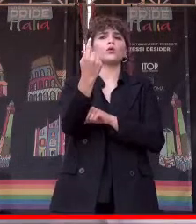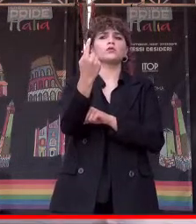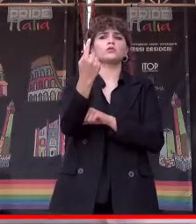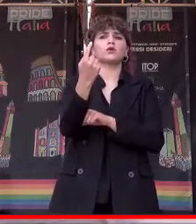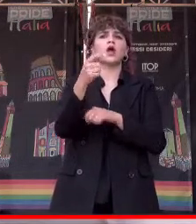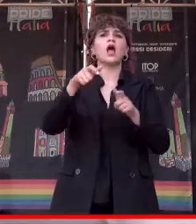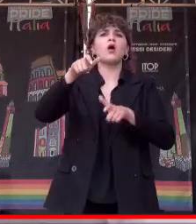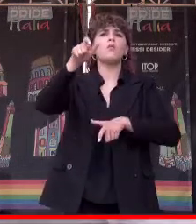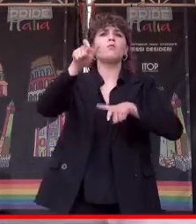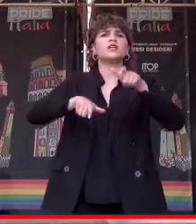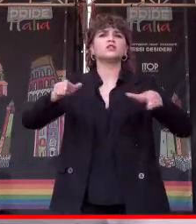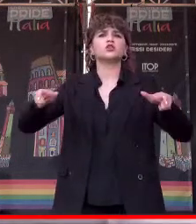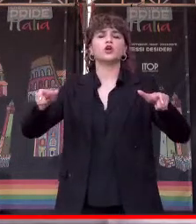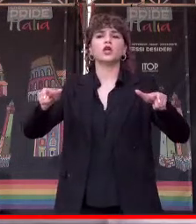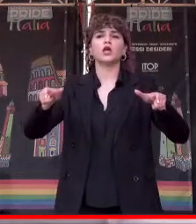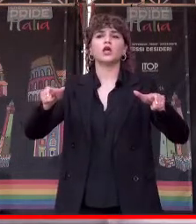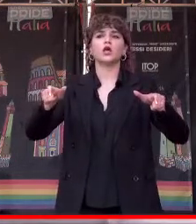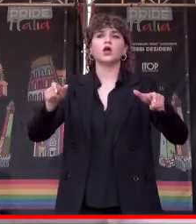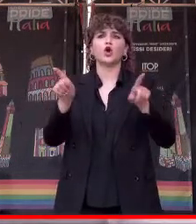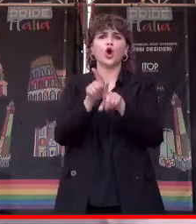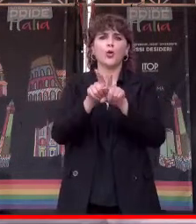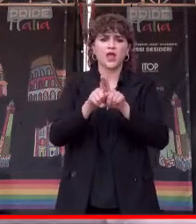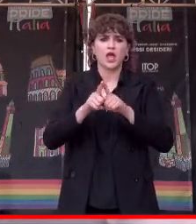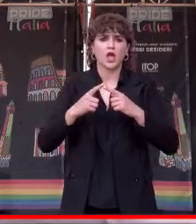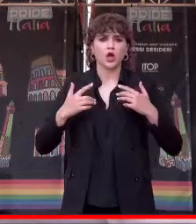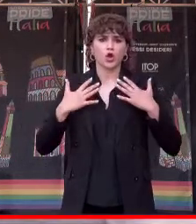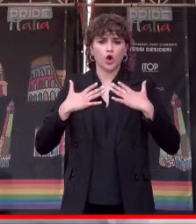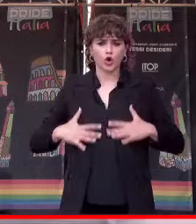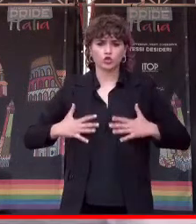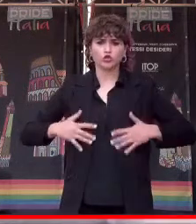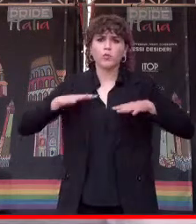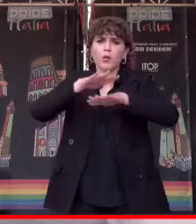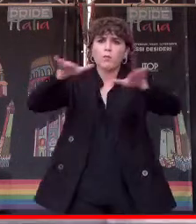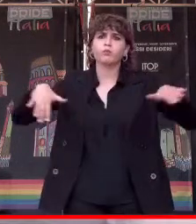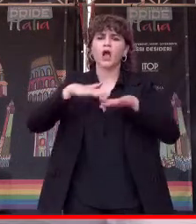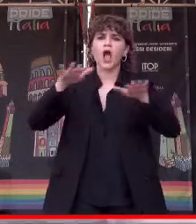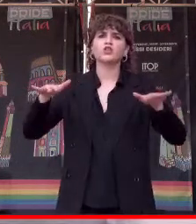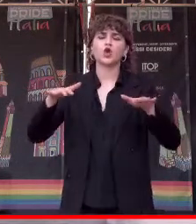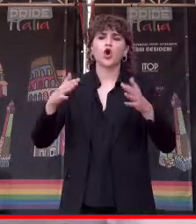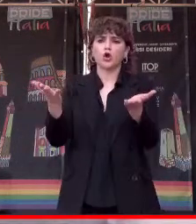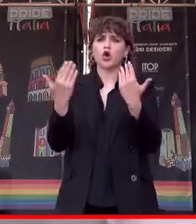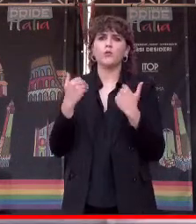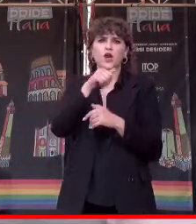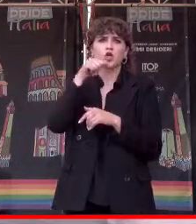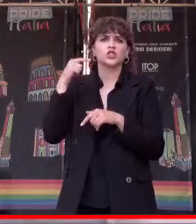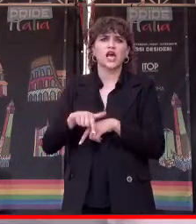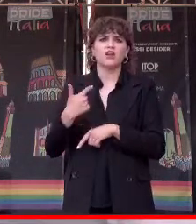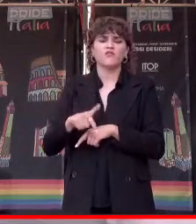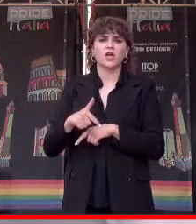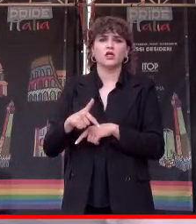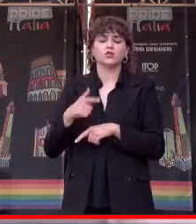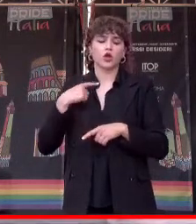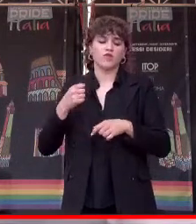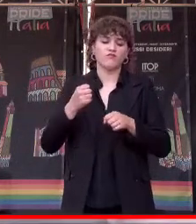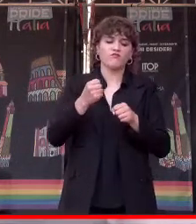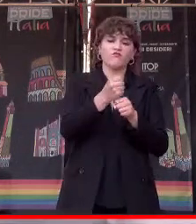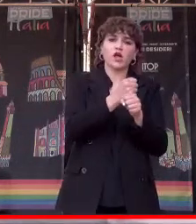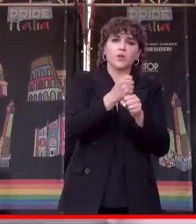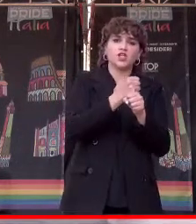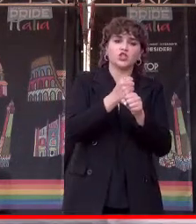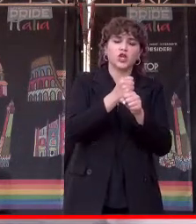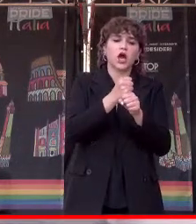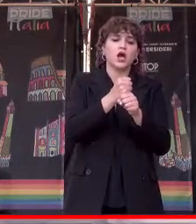un costume da bagno. Noi abbiamo recentemente spostato una farmacia da una piazza che